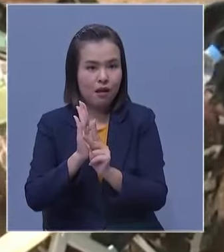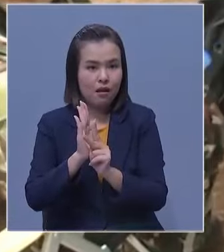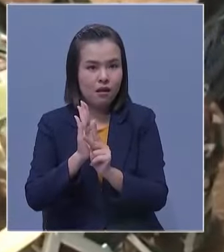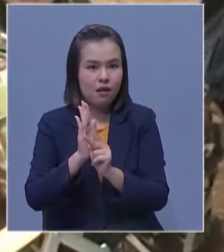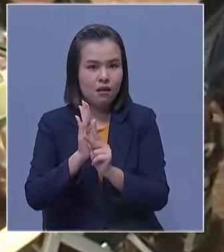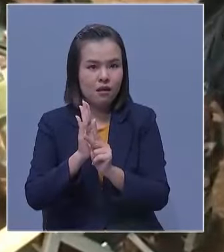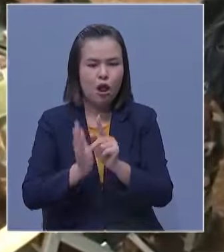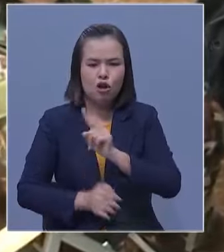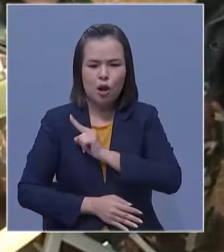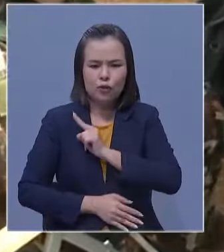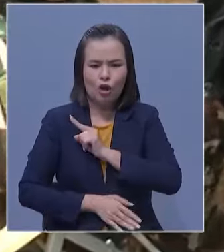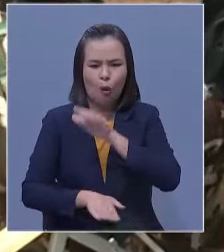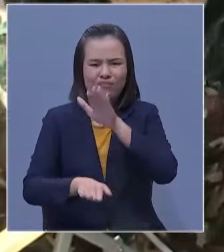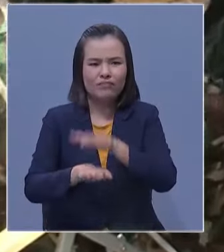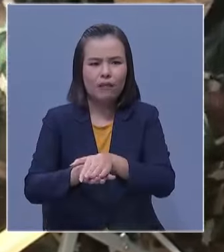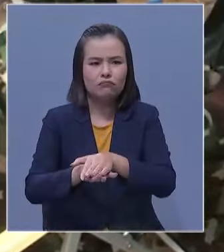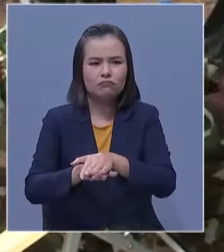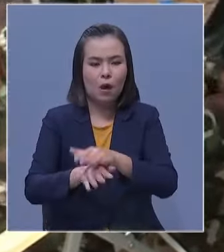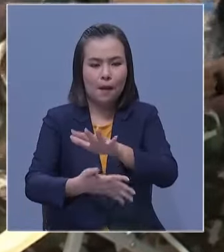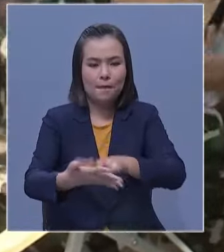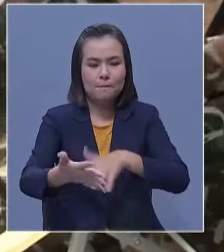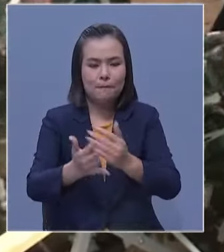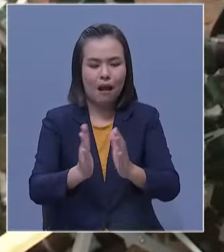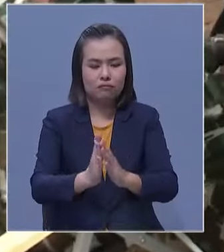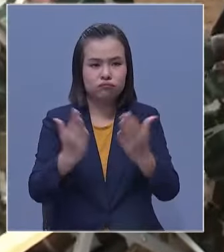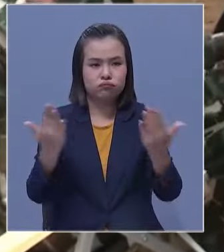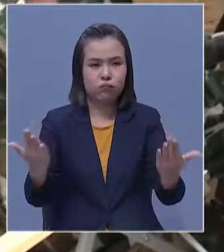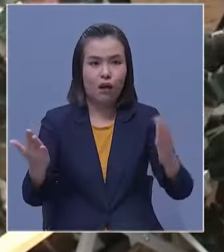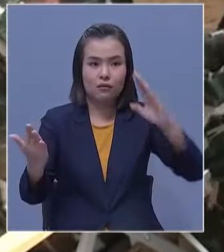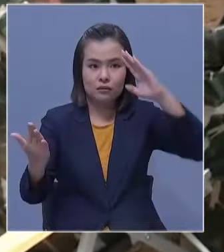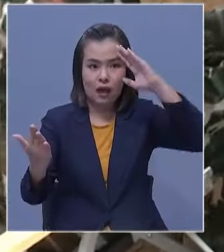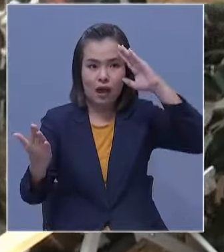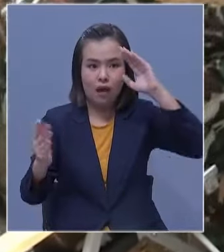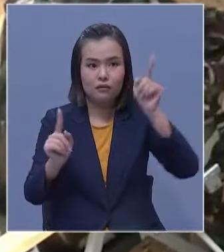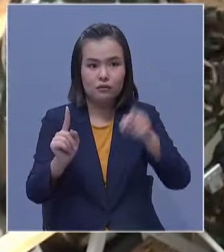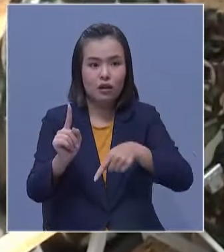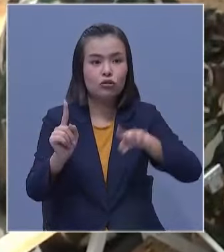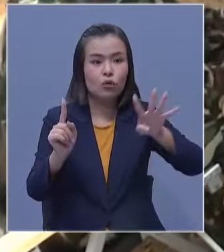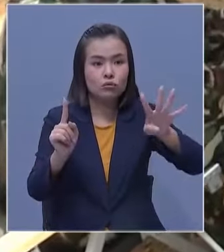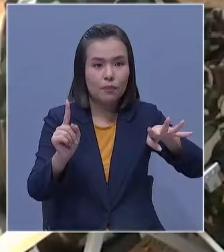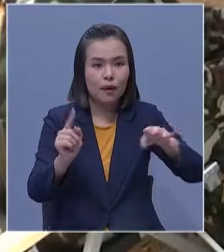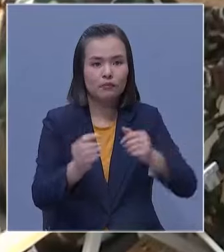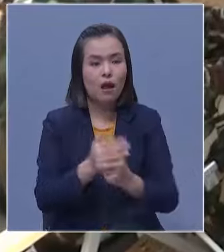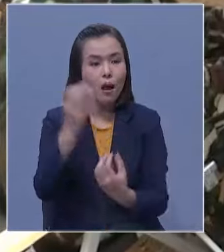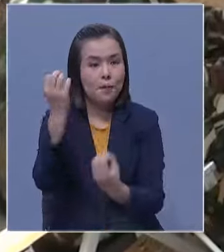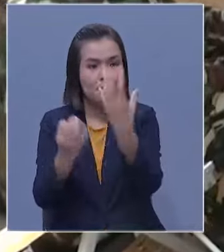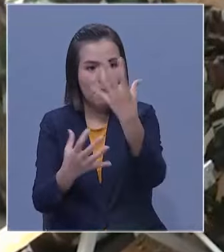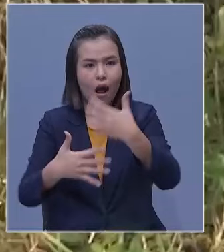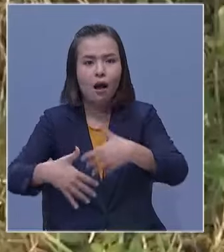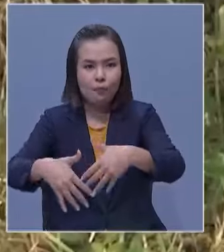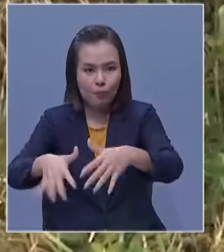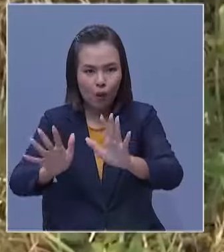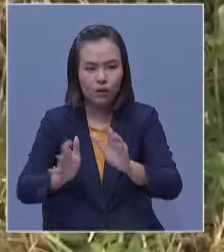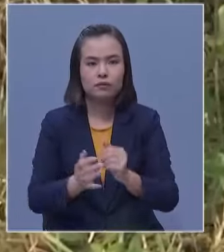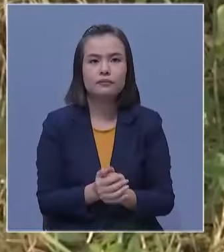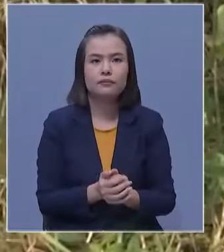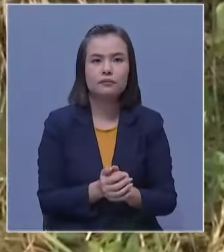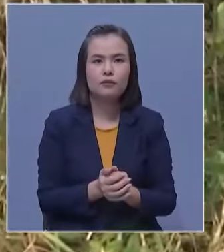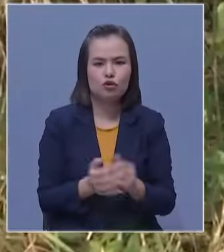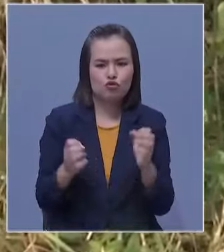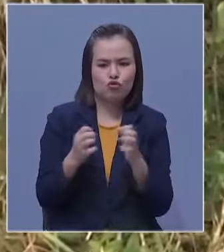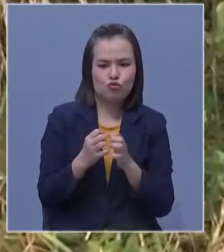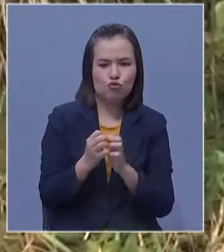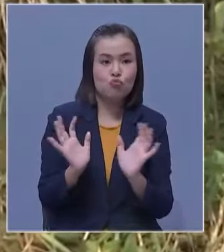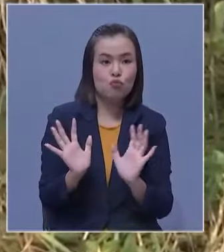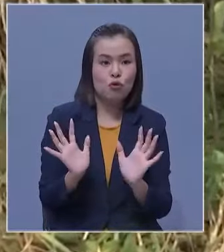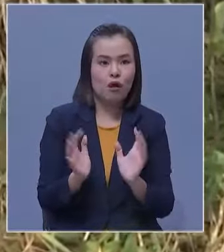ซ้อนจะต้องเอาแผนที่ทหาร 1ต 4,000เป็นหลักตรงไหนเป็นป่าต้องปล่อยให้เป็นป่าไม่ได้ไปก้าวก่าอยู่